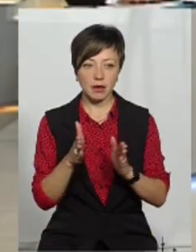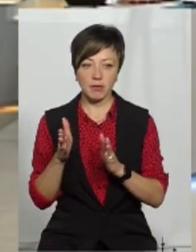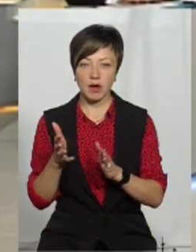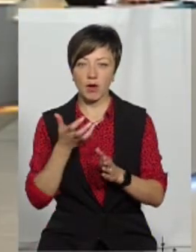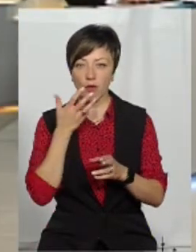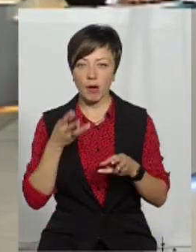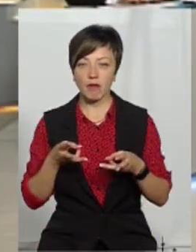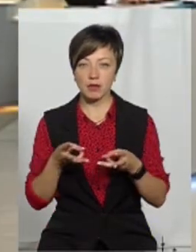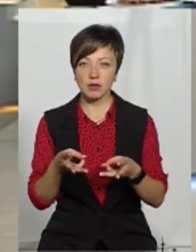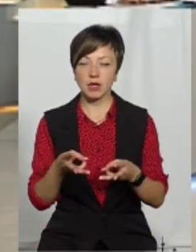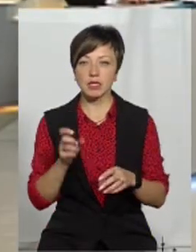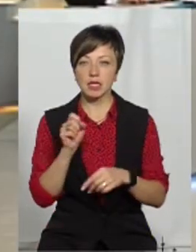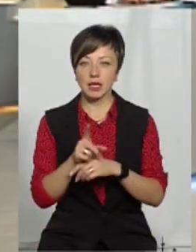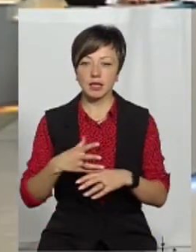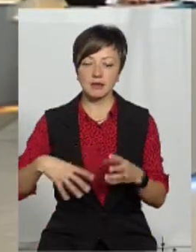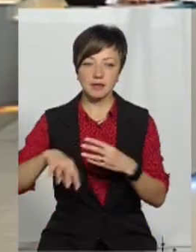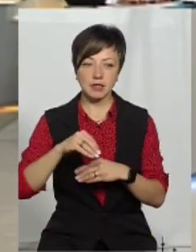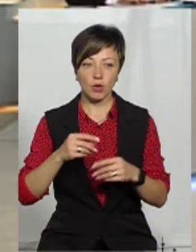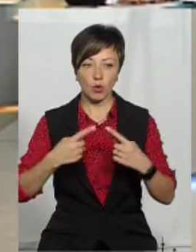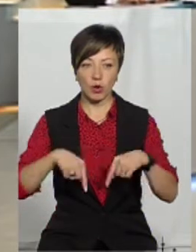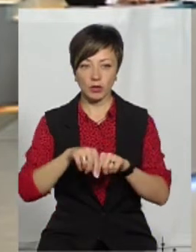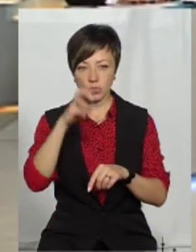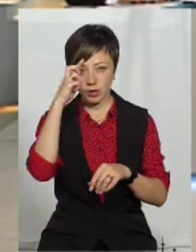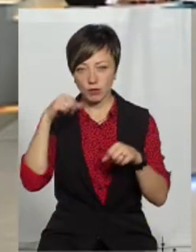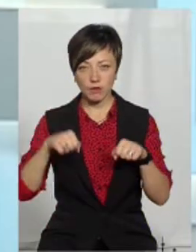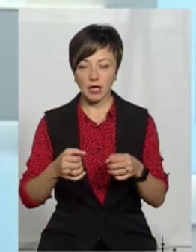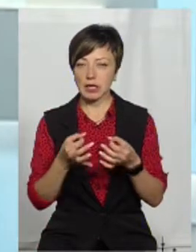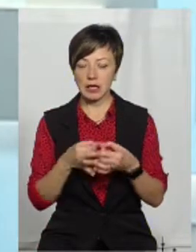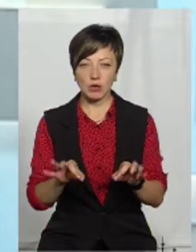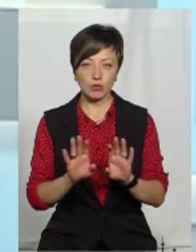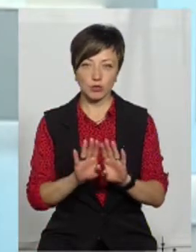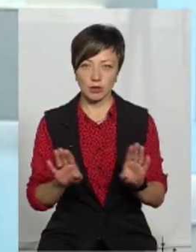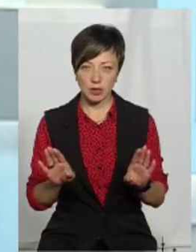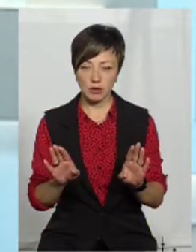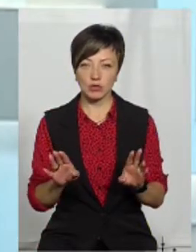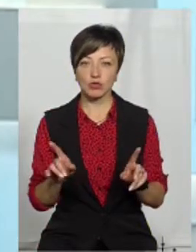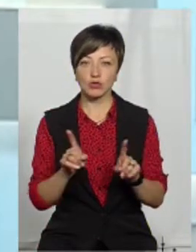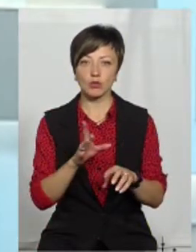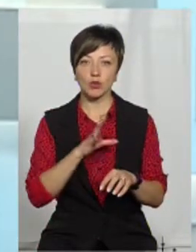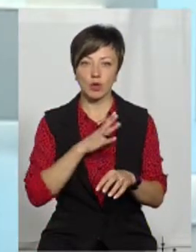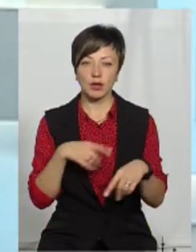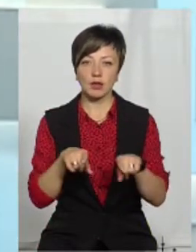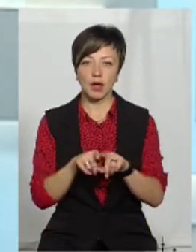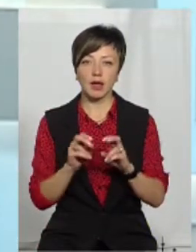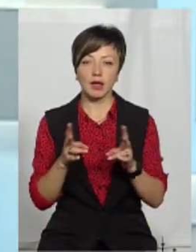сезон. І задача наш всіх органів державної влади цього не допустити, зробити все, щоб було так, як треба людям,